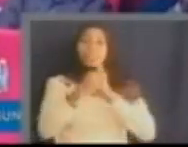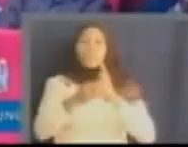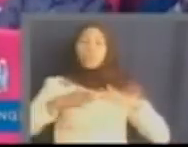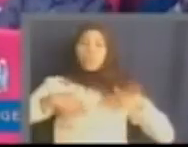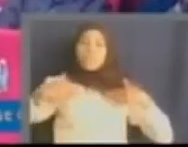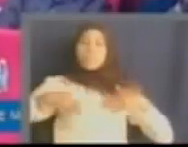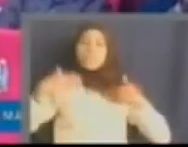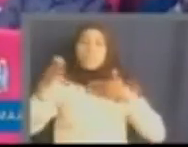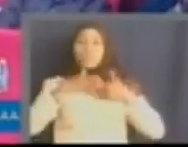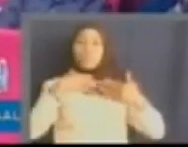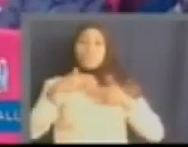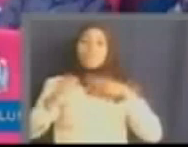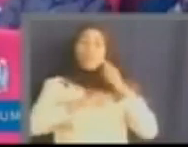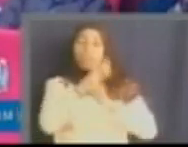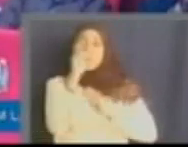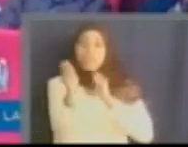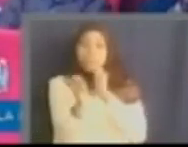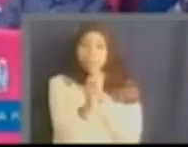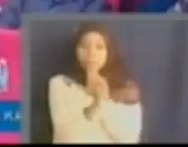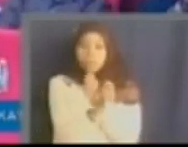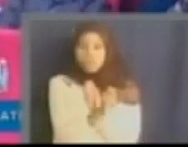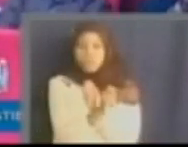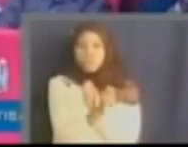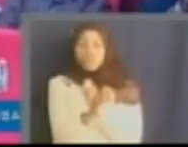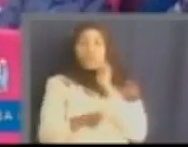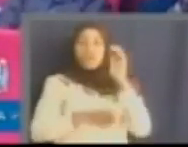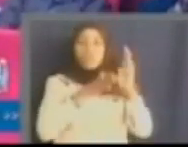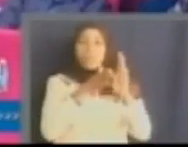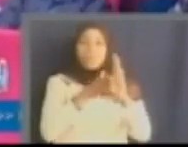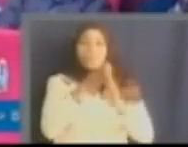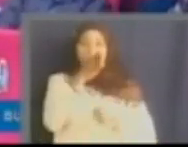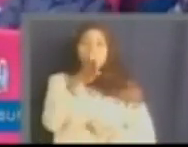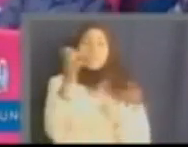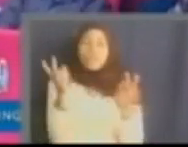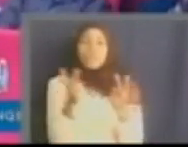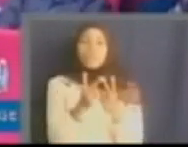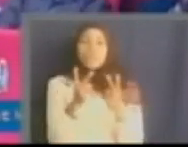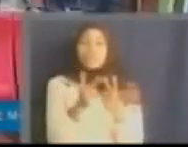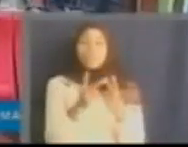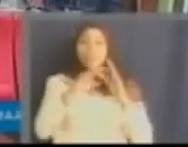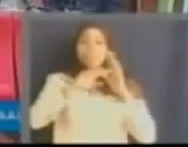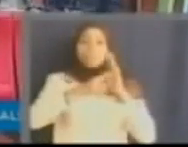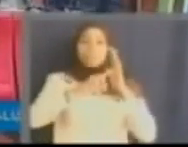kwa madhumuni hayo. B. Kanuni ya 59(1)(c)